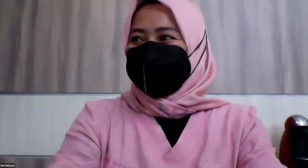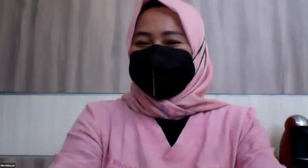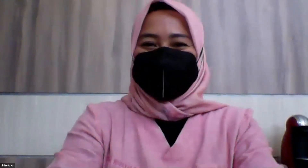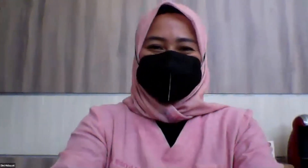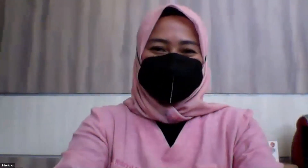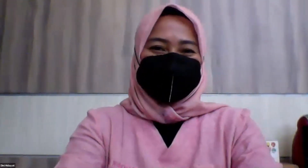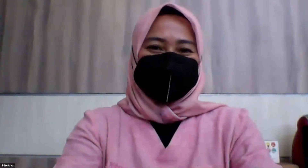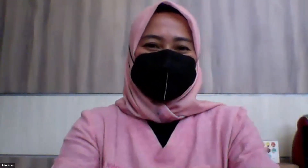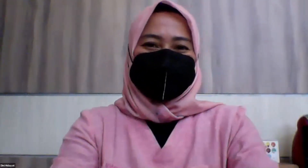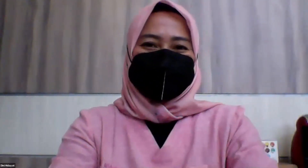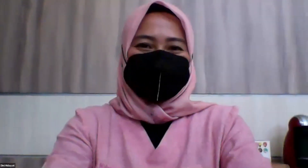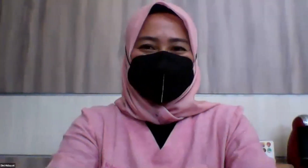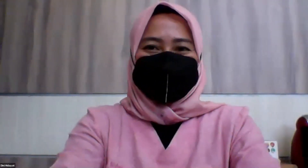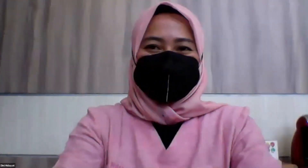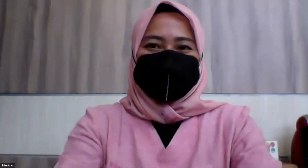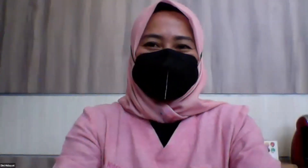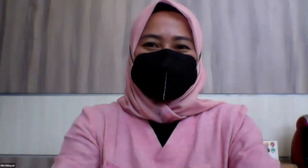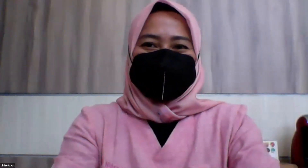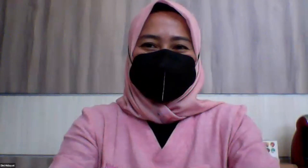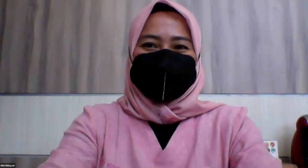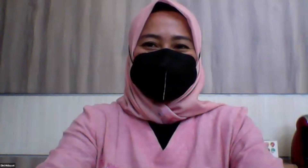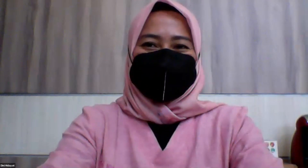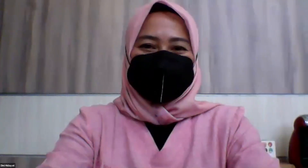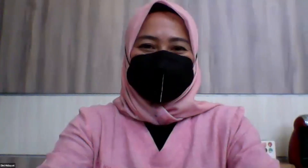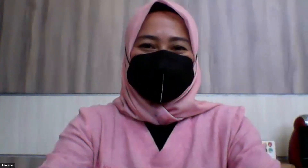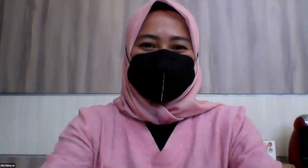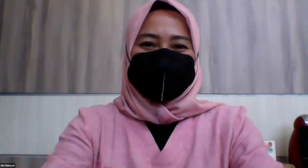menyalakan kamera untuk berfoto bersama.